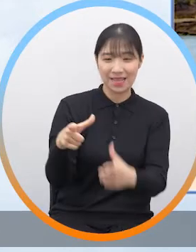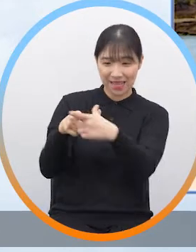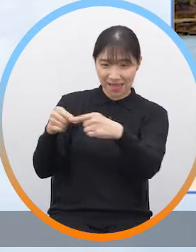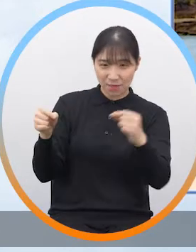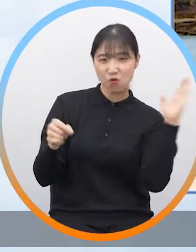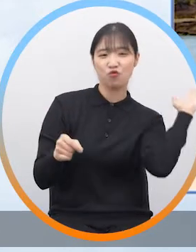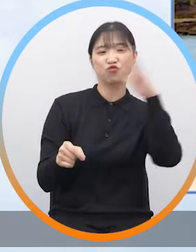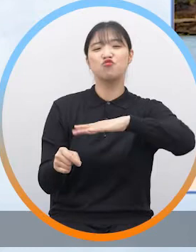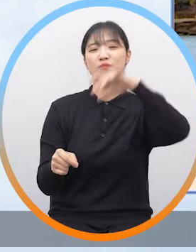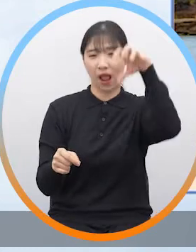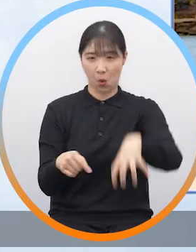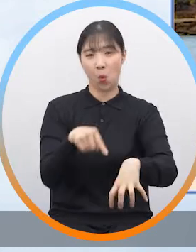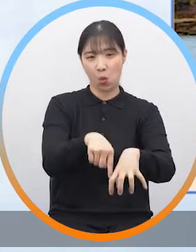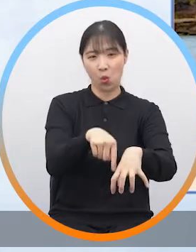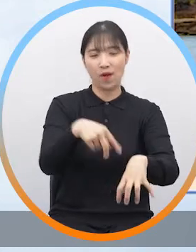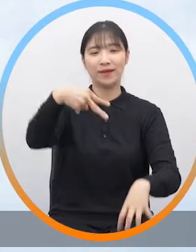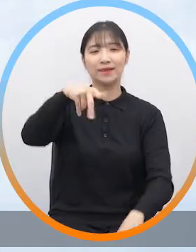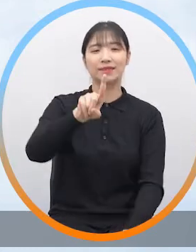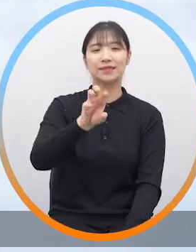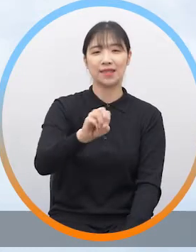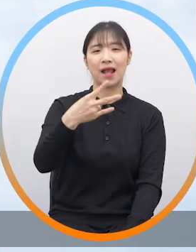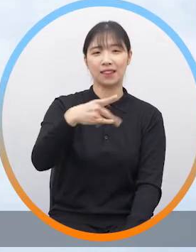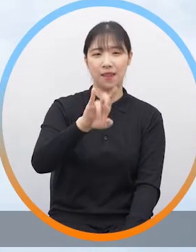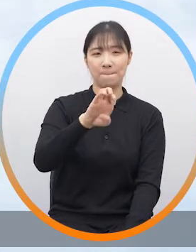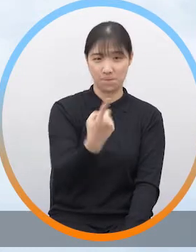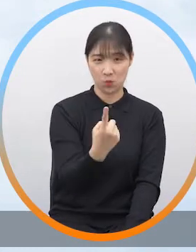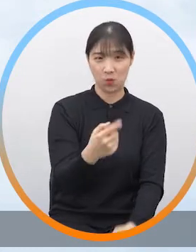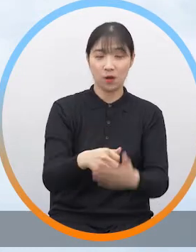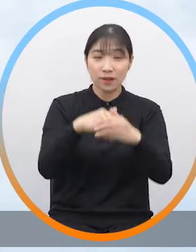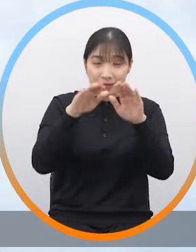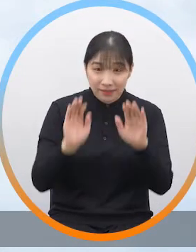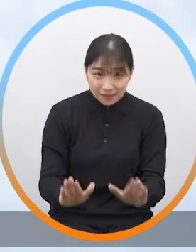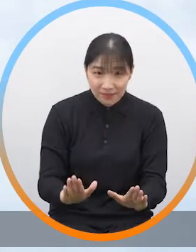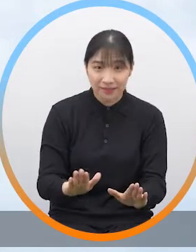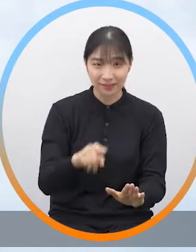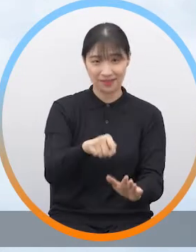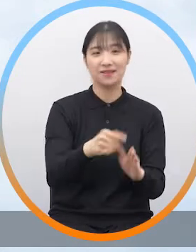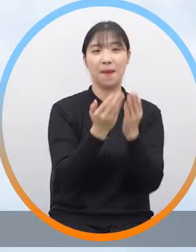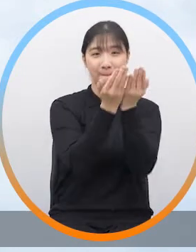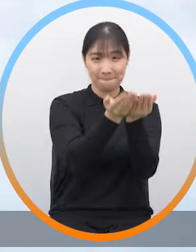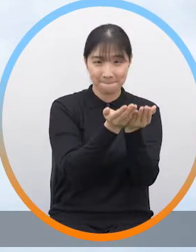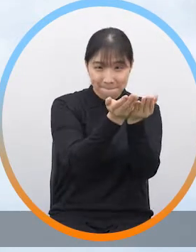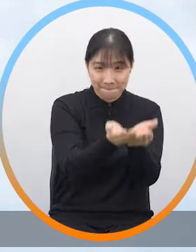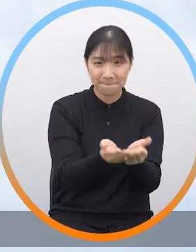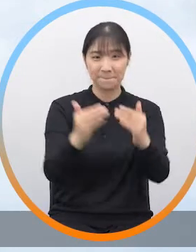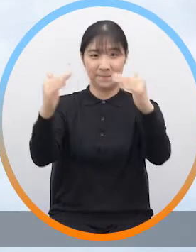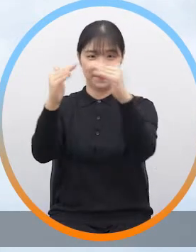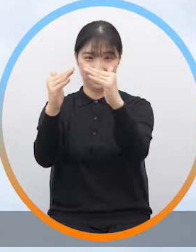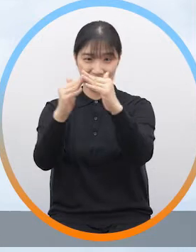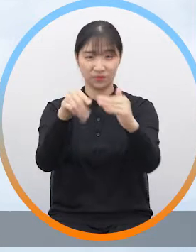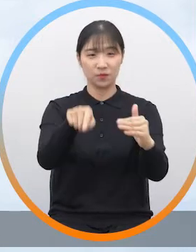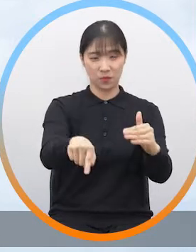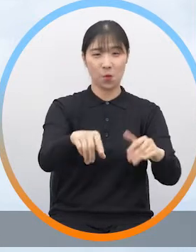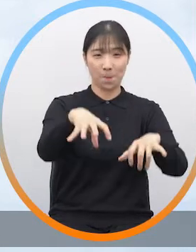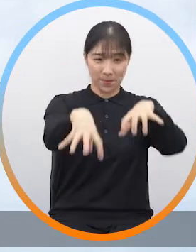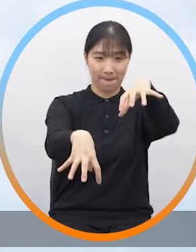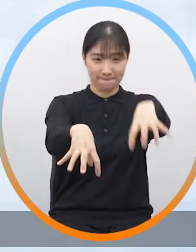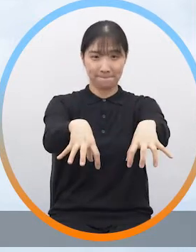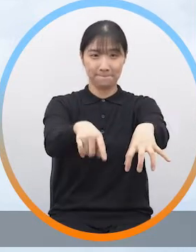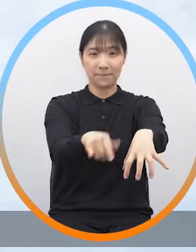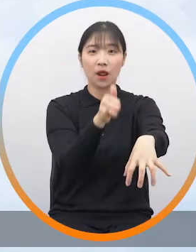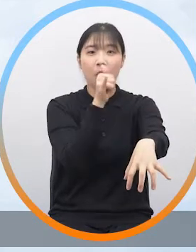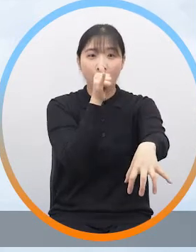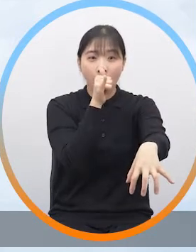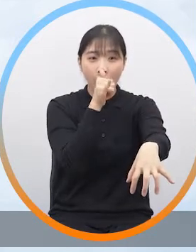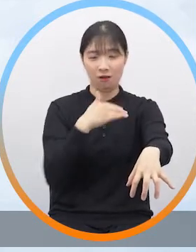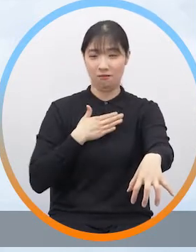항구 상대포라고 하는 곳입니다. 현재 그곳에 정자하고 배가 왕인이 타고 왔다는 배가 복원이